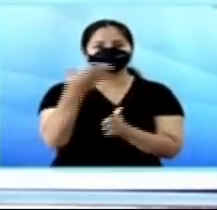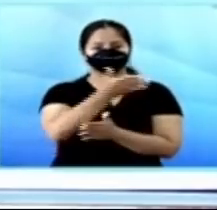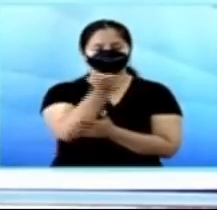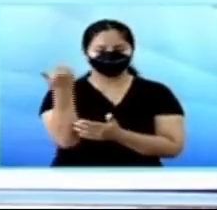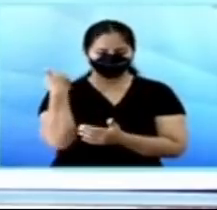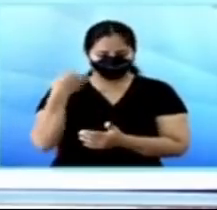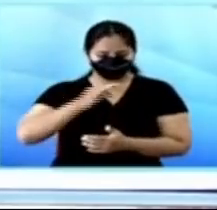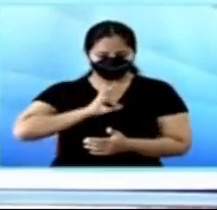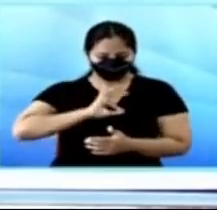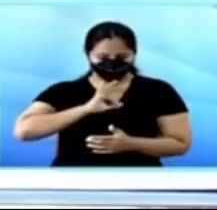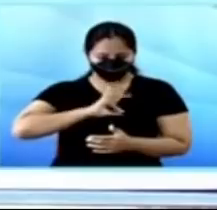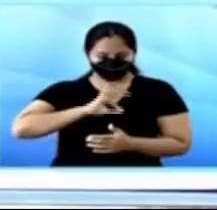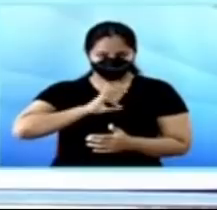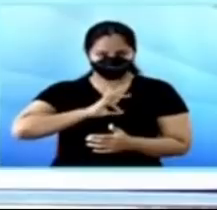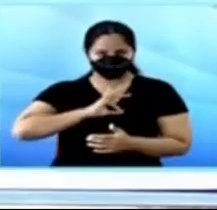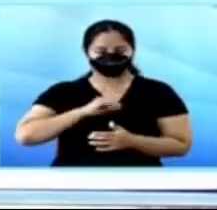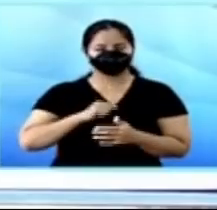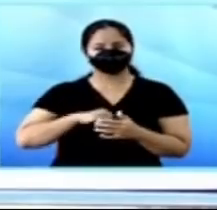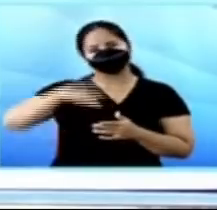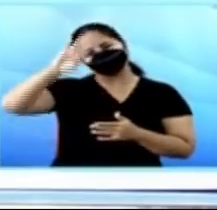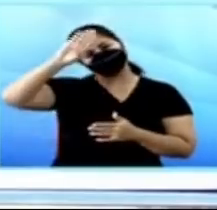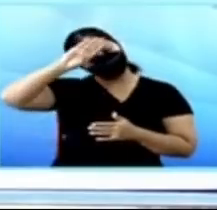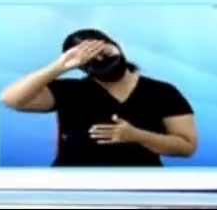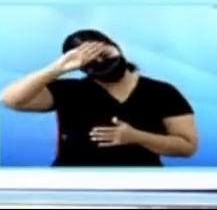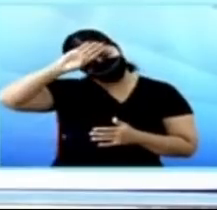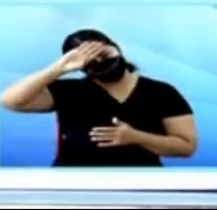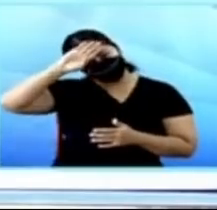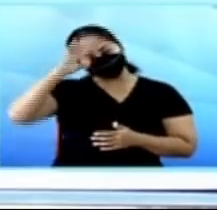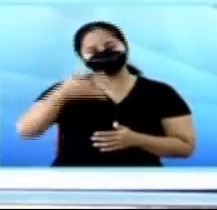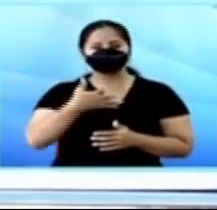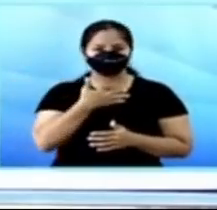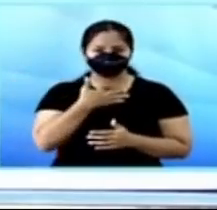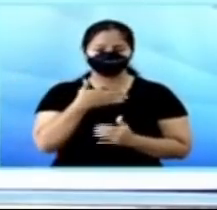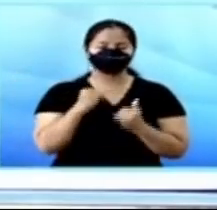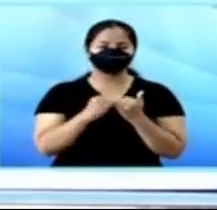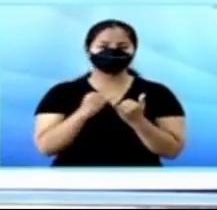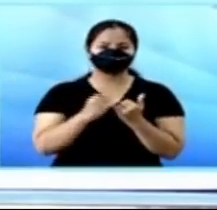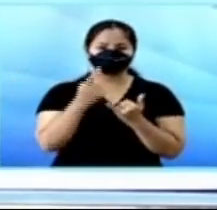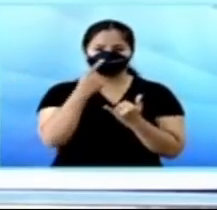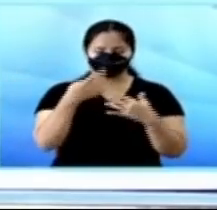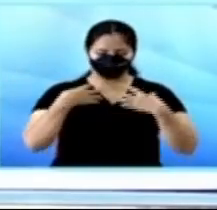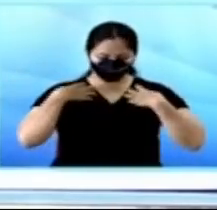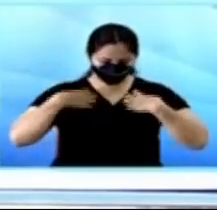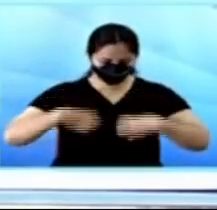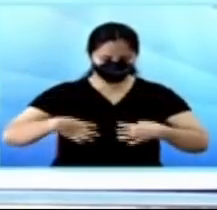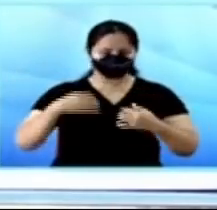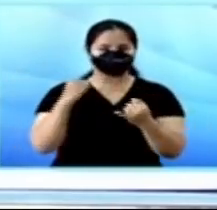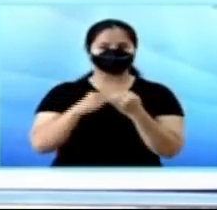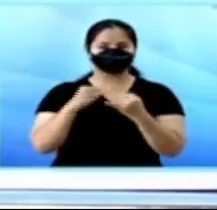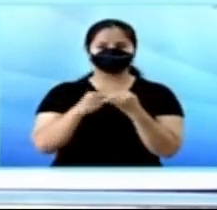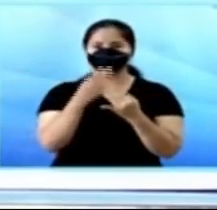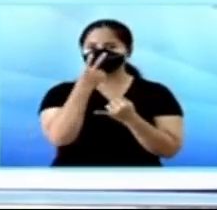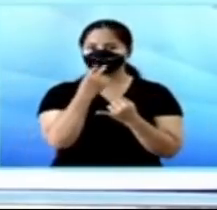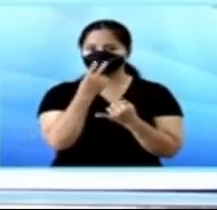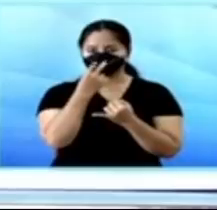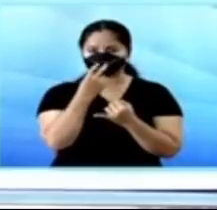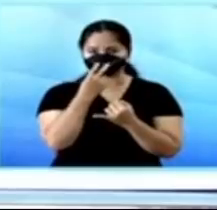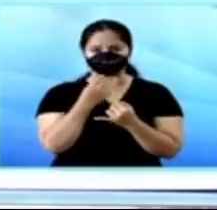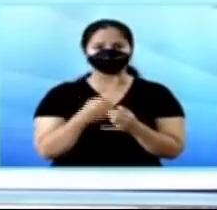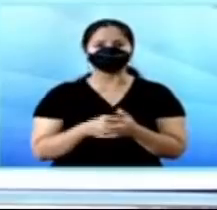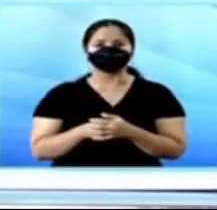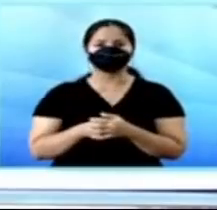การผิดปกติเช่นเป็นไข้ไอเจ็บคอเจ็บหน้าเอิกน้ำมูกไหล